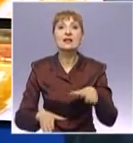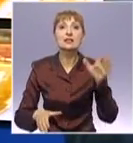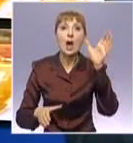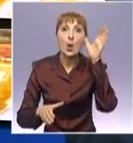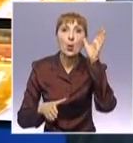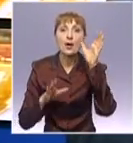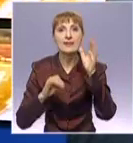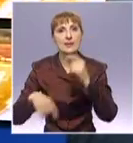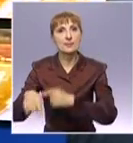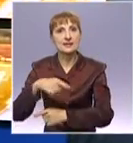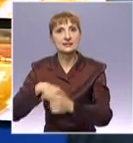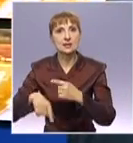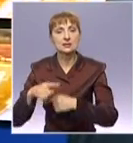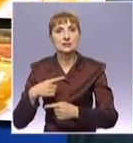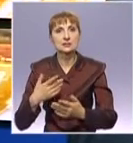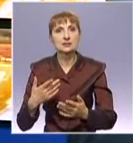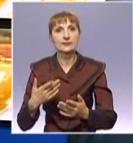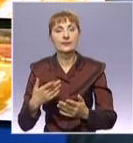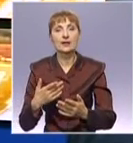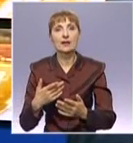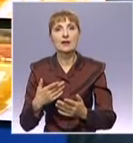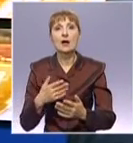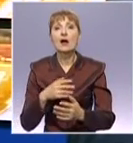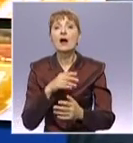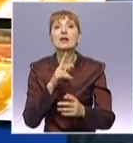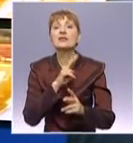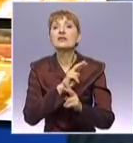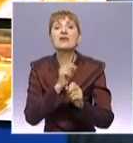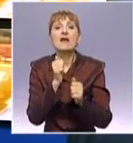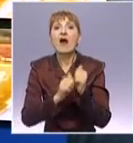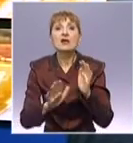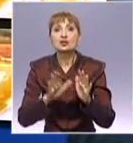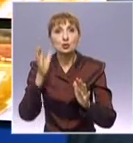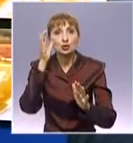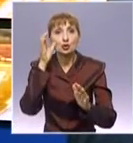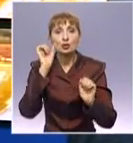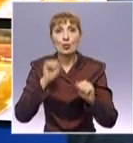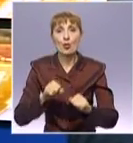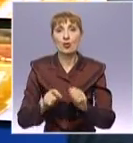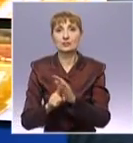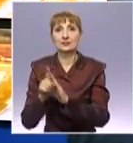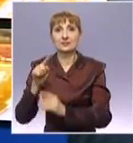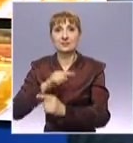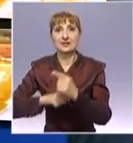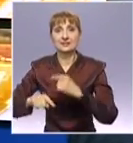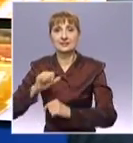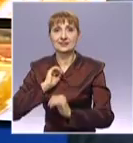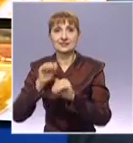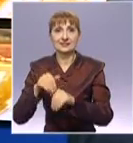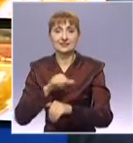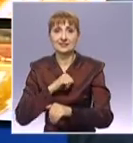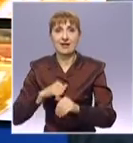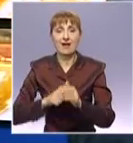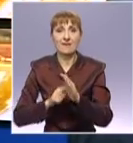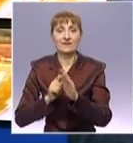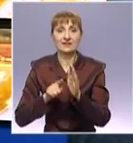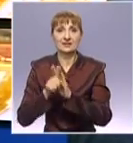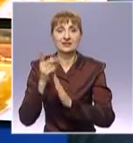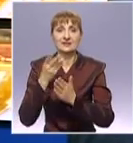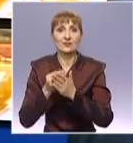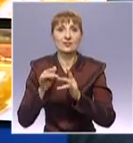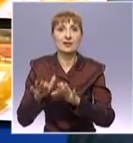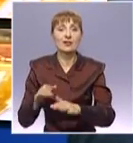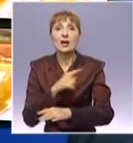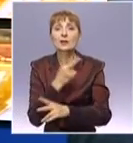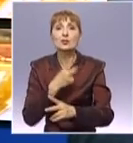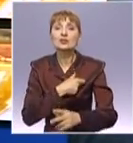бизнеса, потому что вот не каждый ученый может стать предпринимателем, то есть запустить свое собственное дело, то есть ему нужен тот же менеджер,